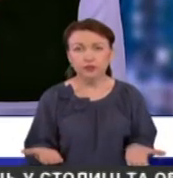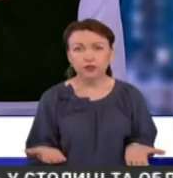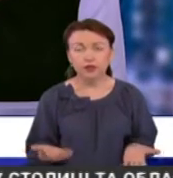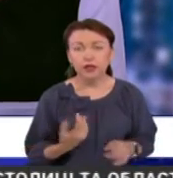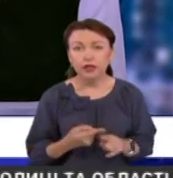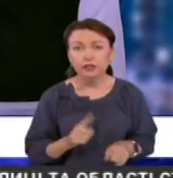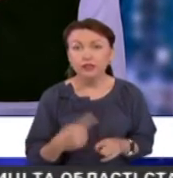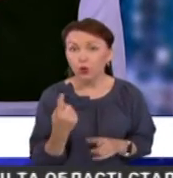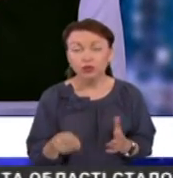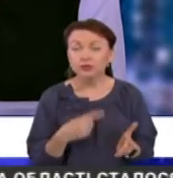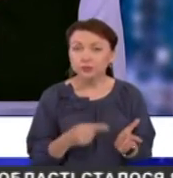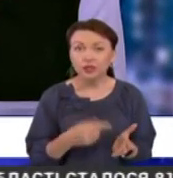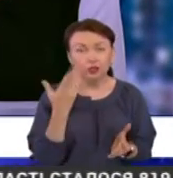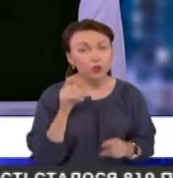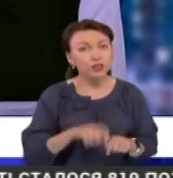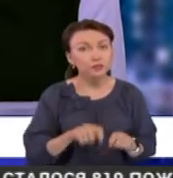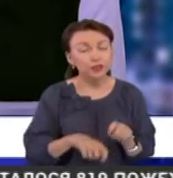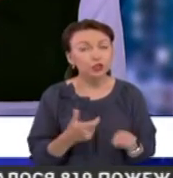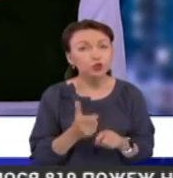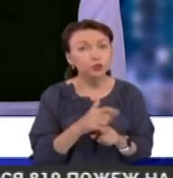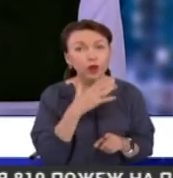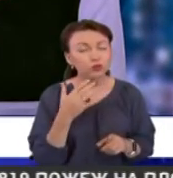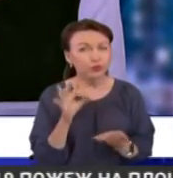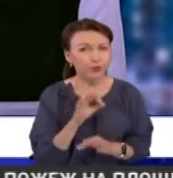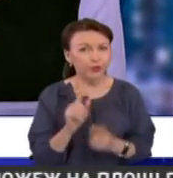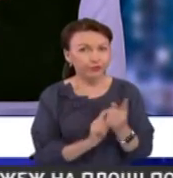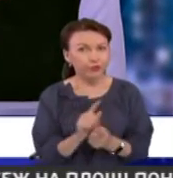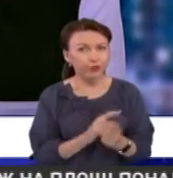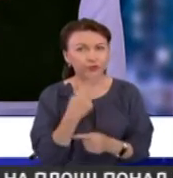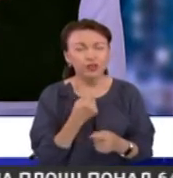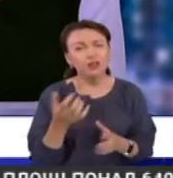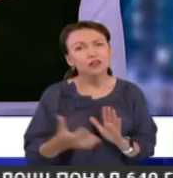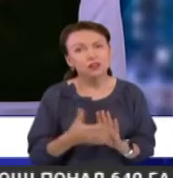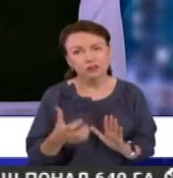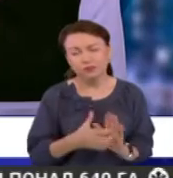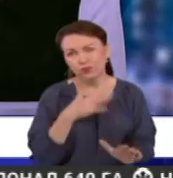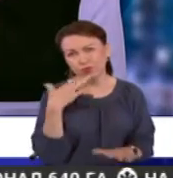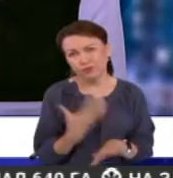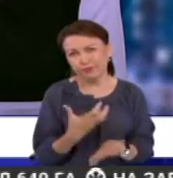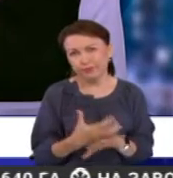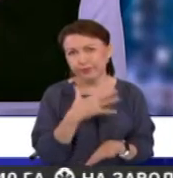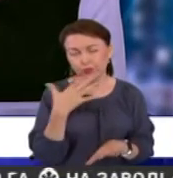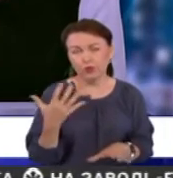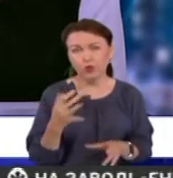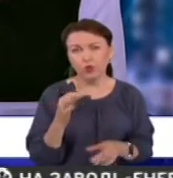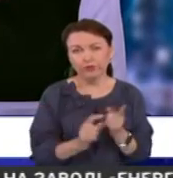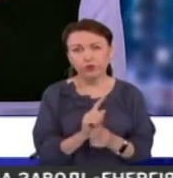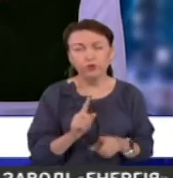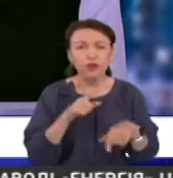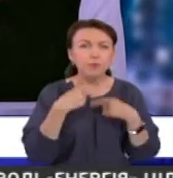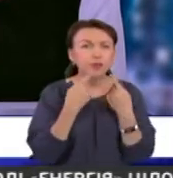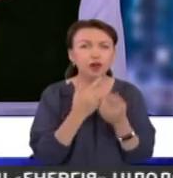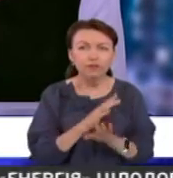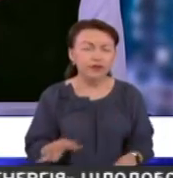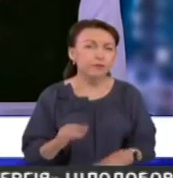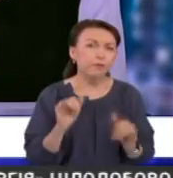І це одне з питань, коли експерти дуже багато в реформі говорили, що реформа недопрацьована. Ми ж не говоримо про те, що вона погана, добра. Питання,